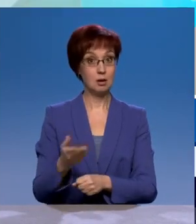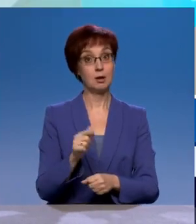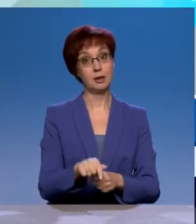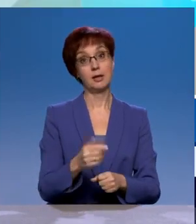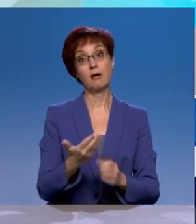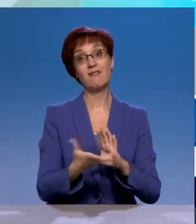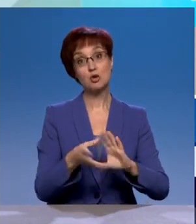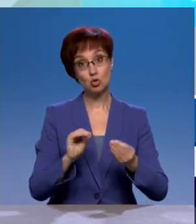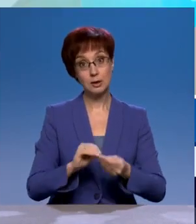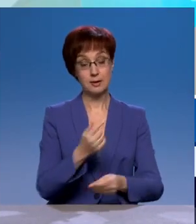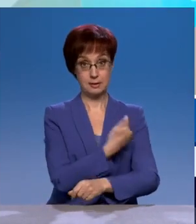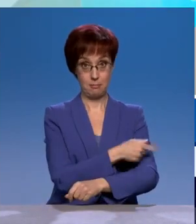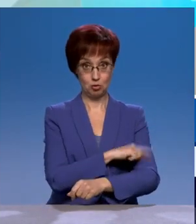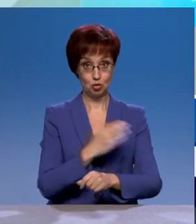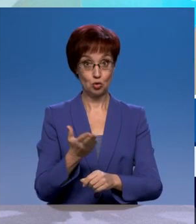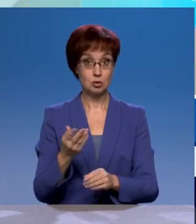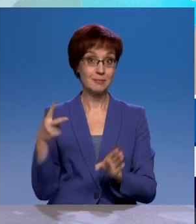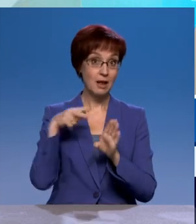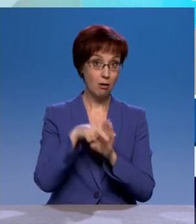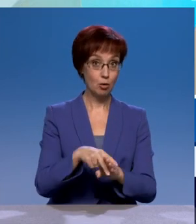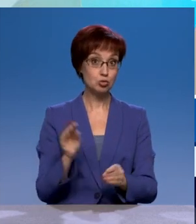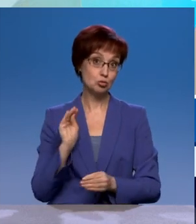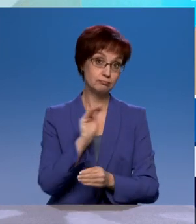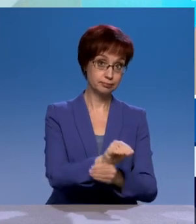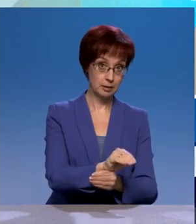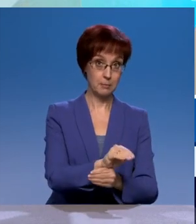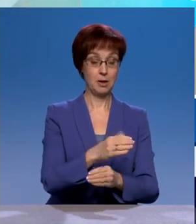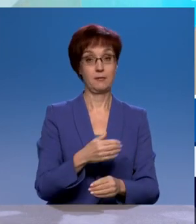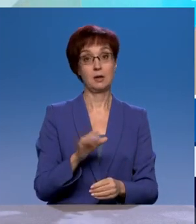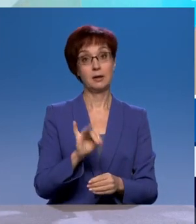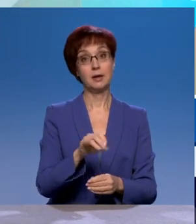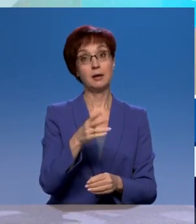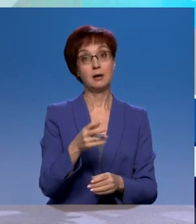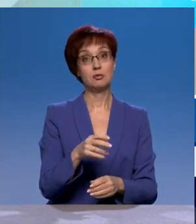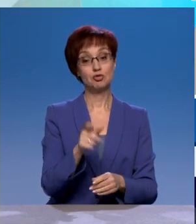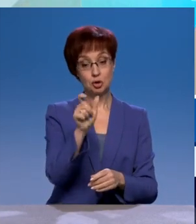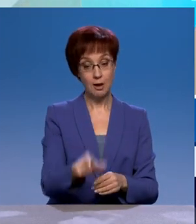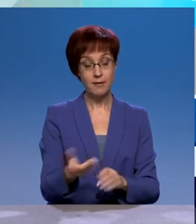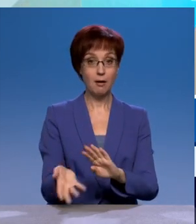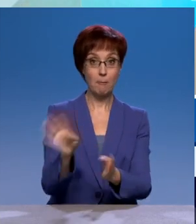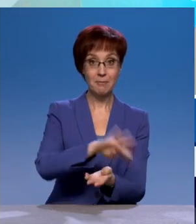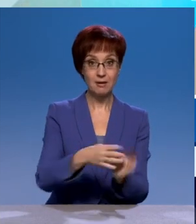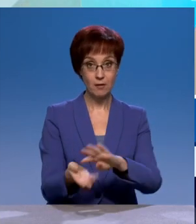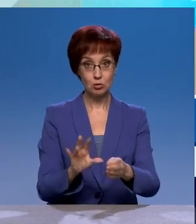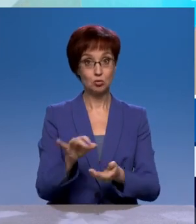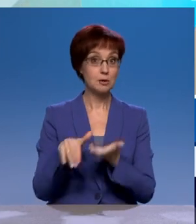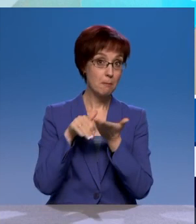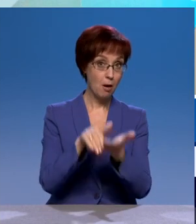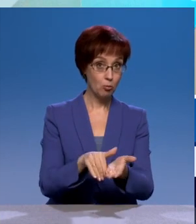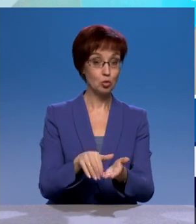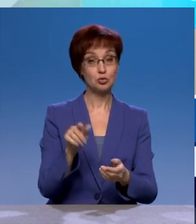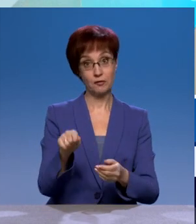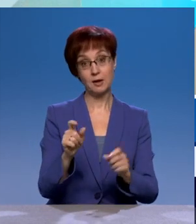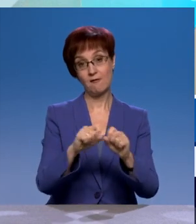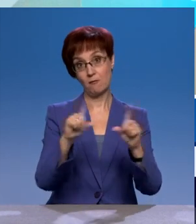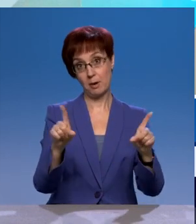только, какой там проврачебный говорит, еще младшего медицинского персонала. И больного перевернуть, и помочь ему. Вы зайдите, вон, поспрашивайте, что в обычных больницах